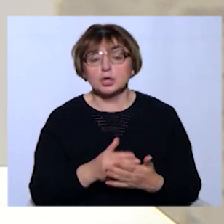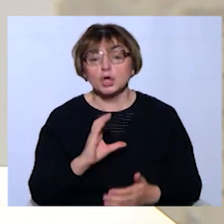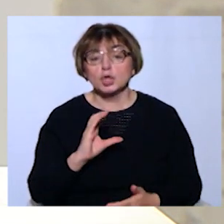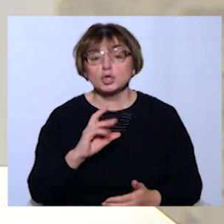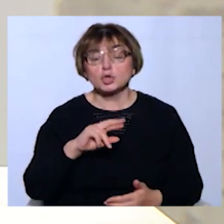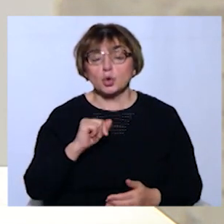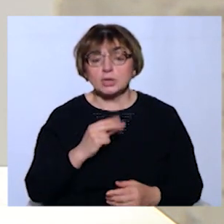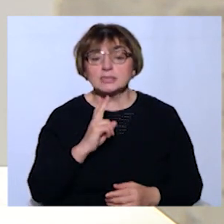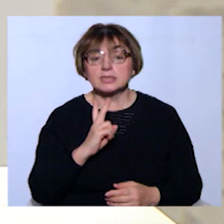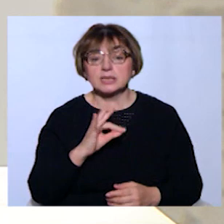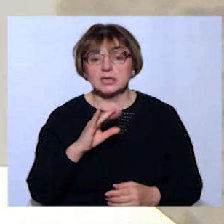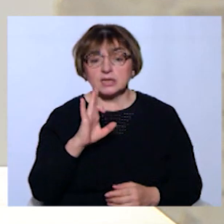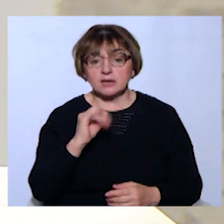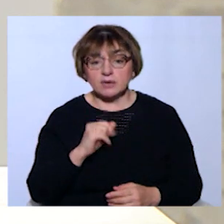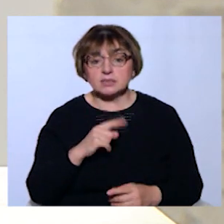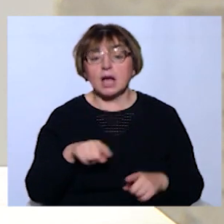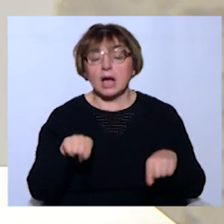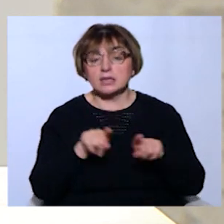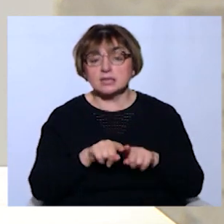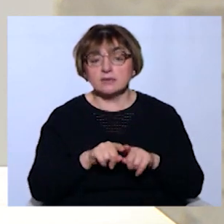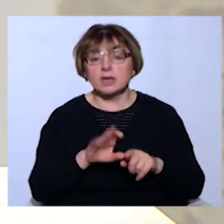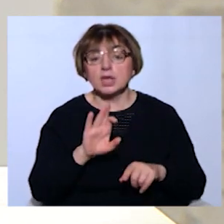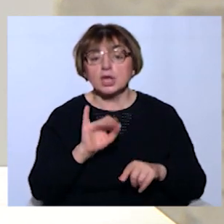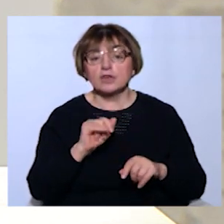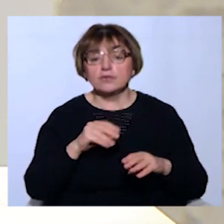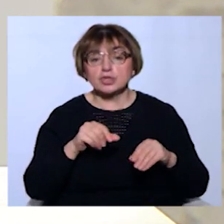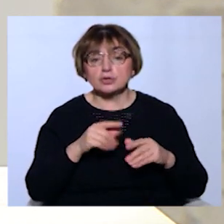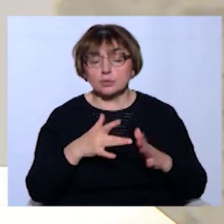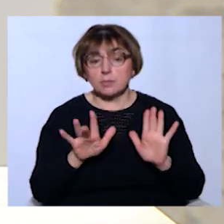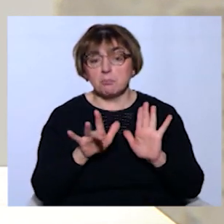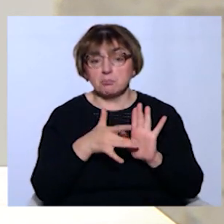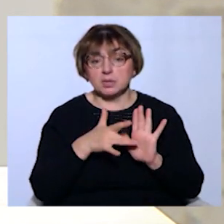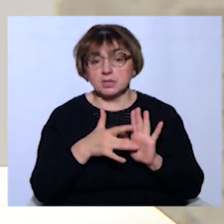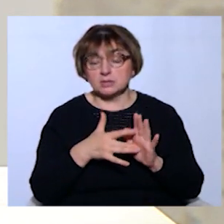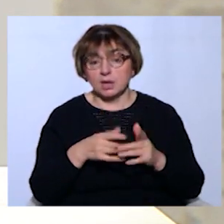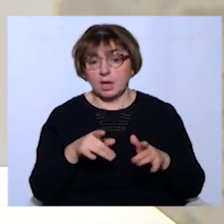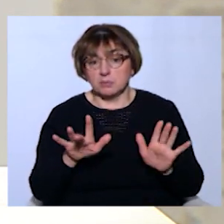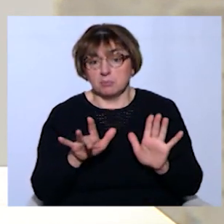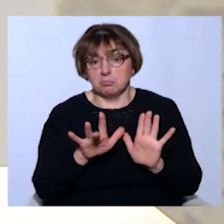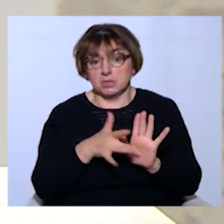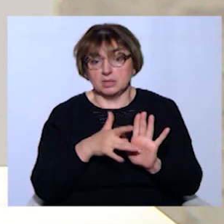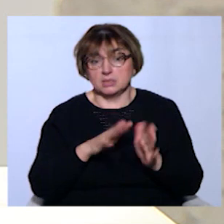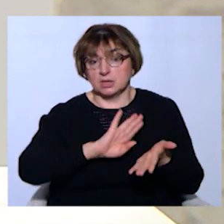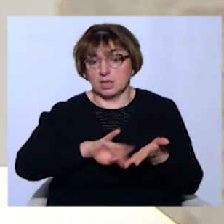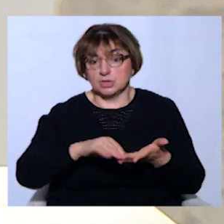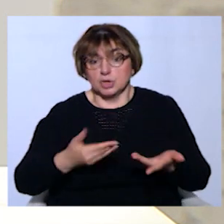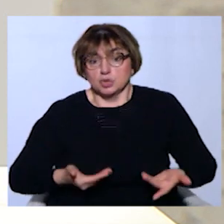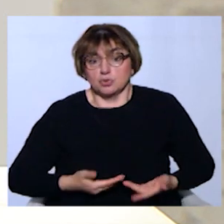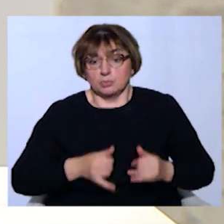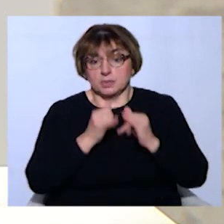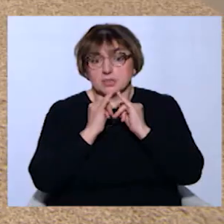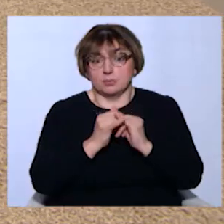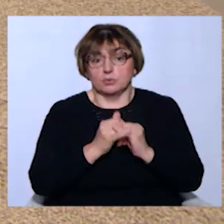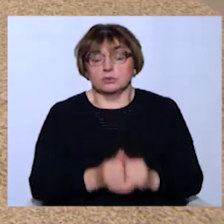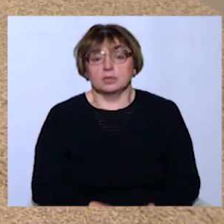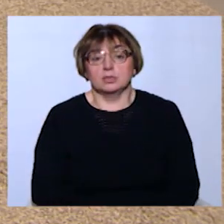სოდას, კირქვას და ქვიშას და ვიღებთ მინას, რომლის გარეშე ჩვენ ვერ წარმოგვიდგენია ალბათ ჩვენი არსებობა.